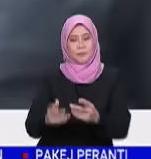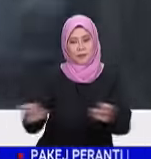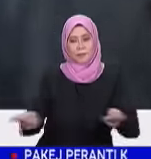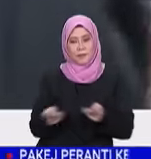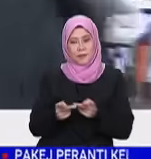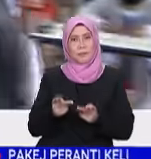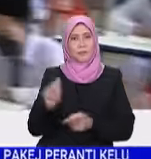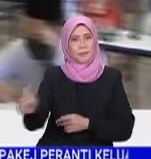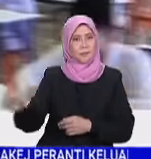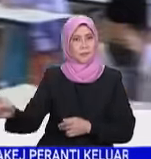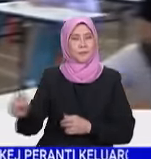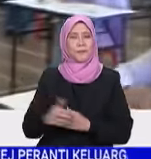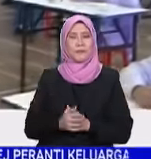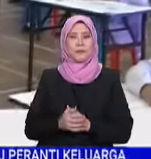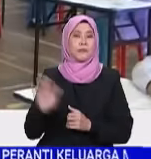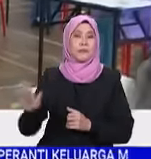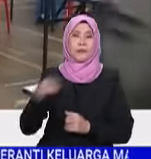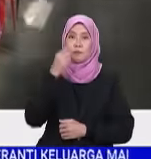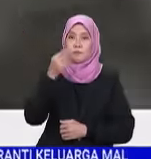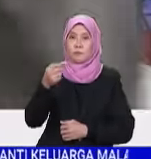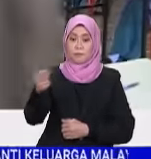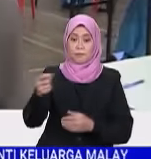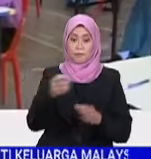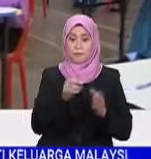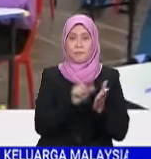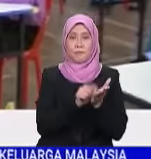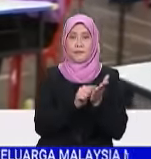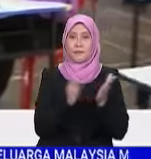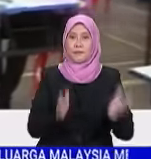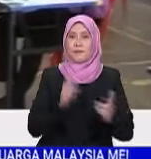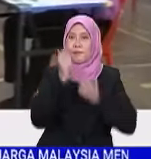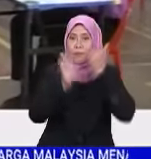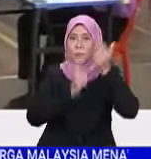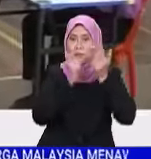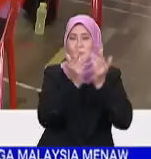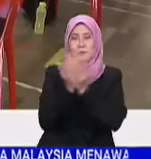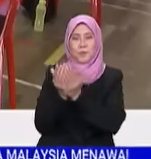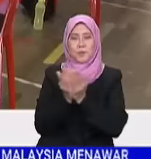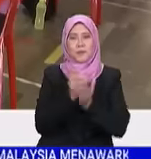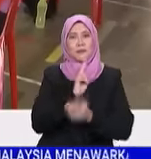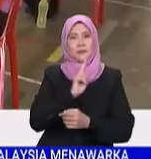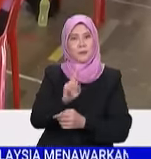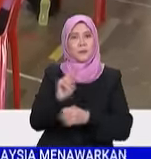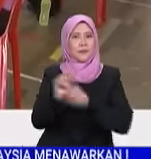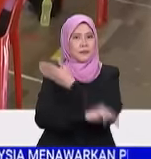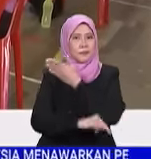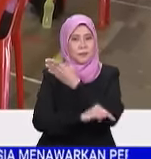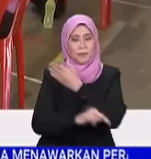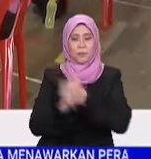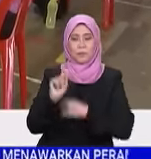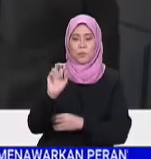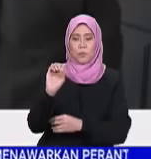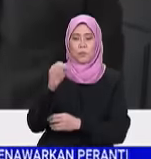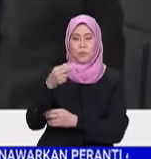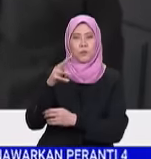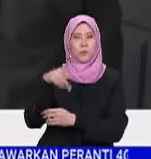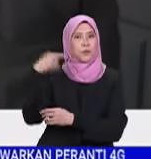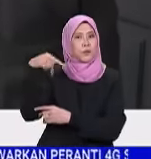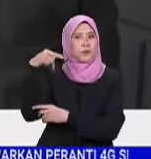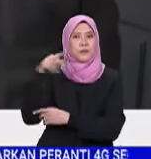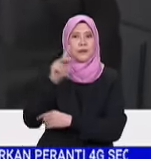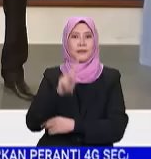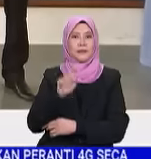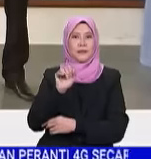masing-masing Beliau berkata demikian kepada media selepas membuat lawatan ke sekolah menengah agama Negeri toh Puan Hajah Rahma di